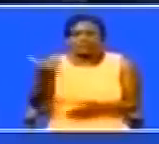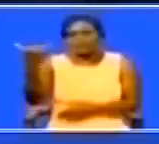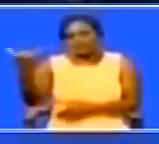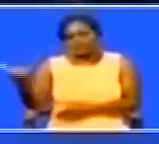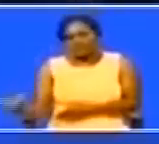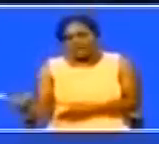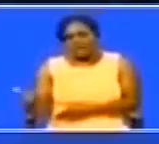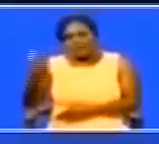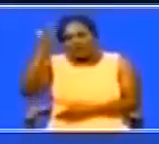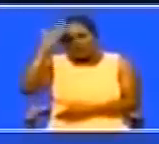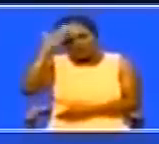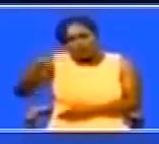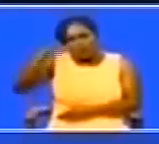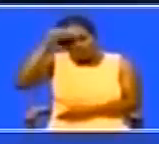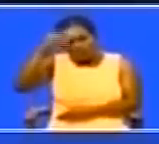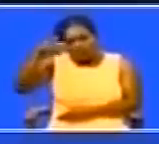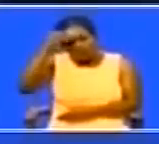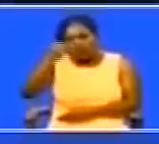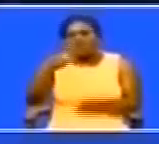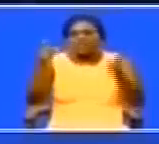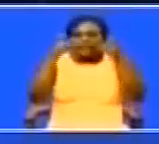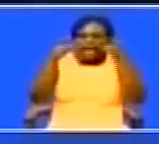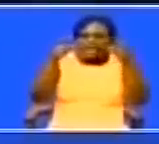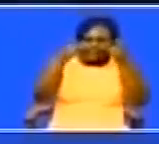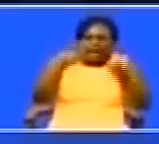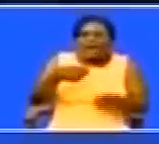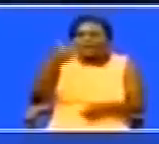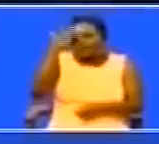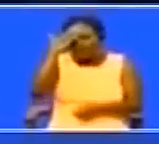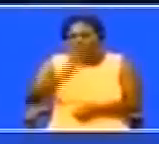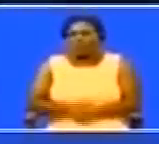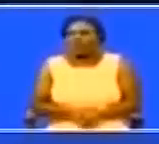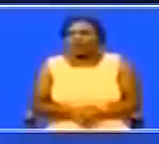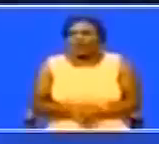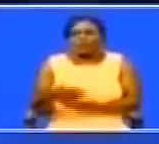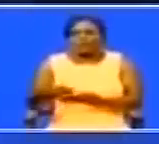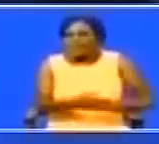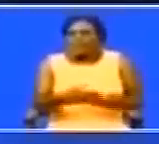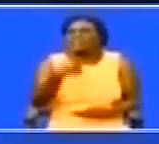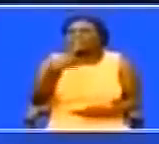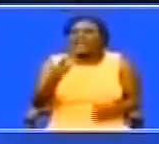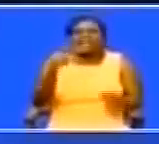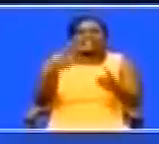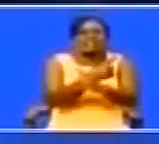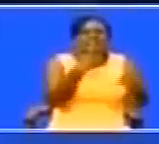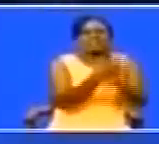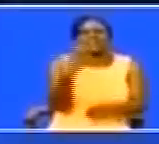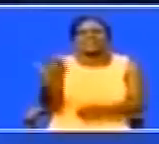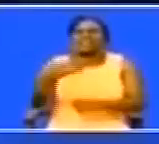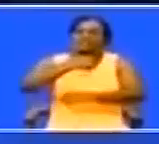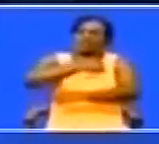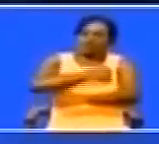sasa anajua kusema taska barindi, he says all kind of things. My baby says all those kind of things even in